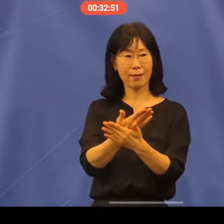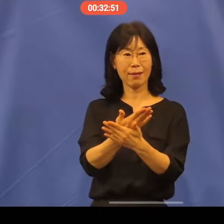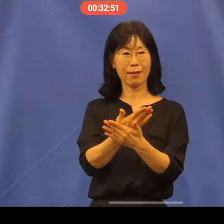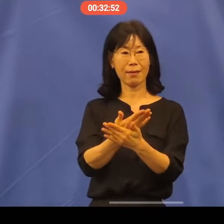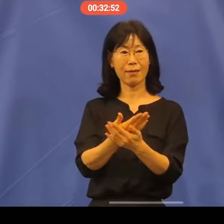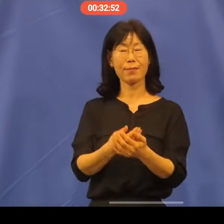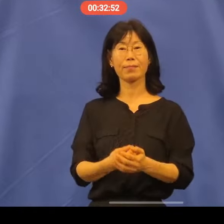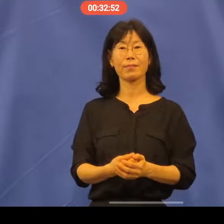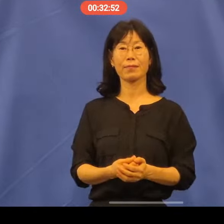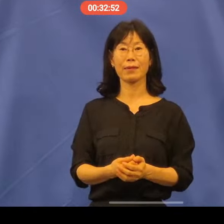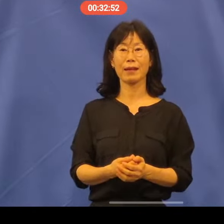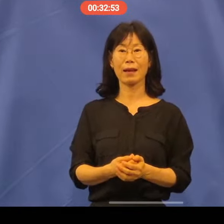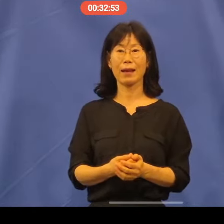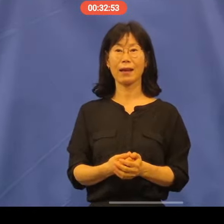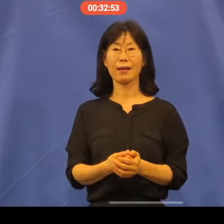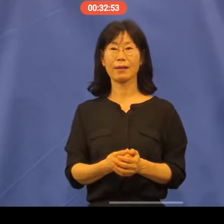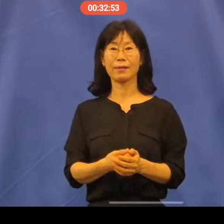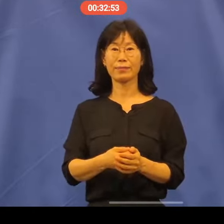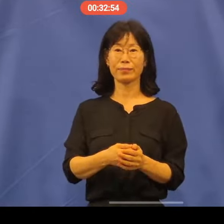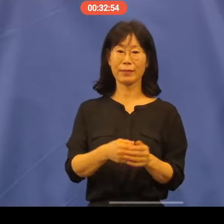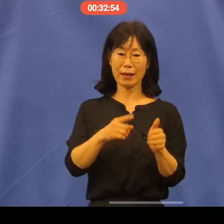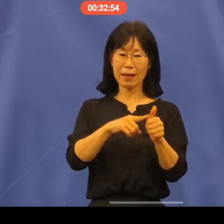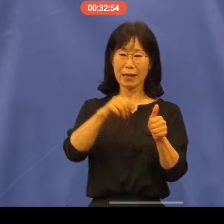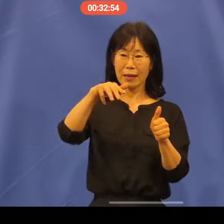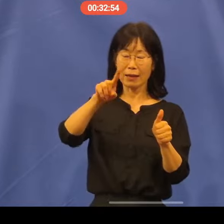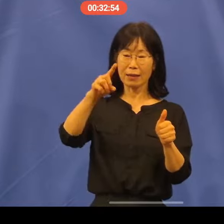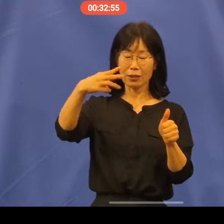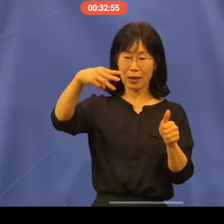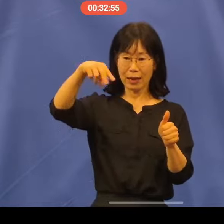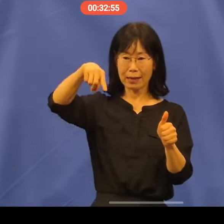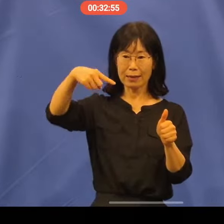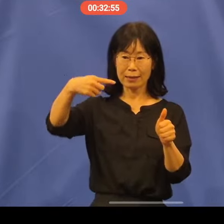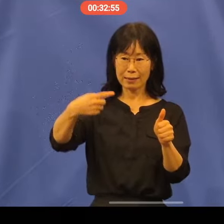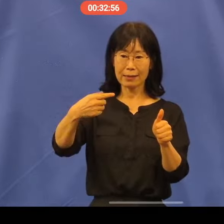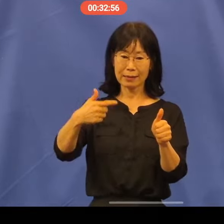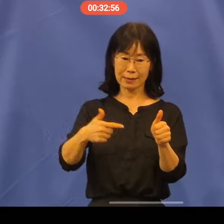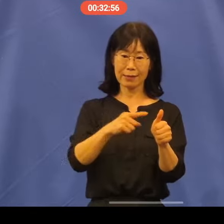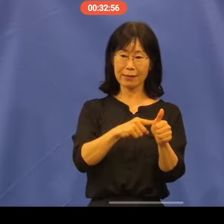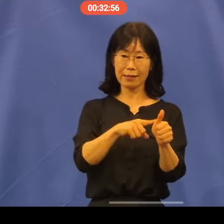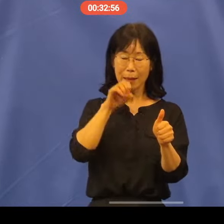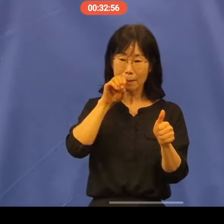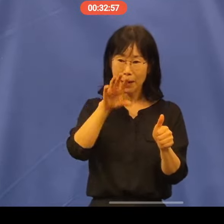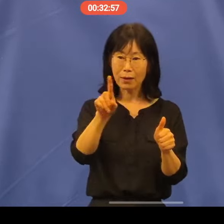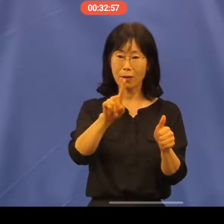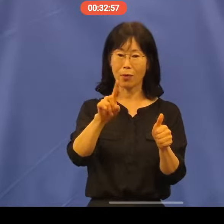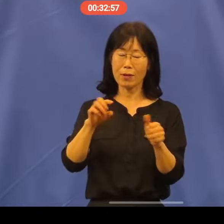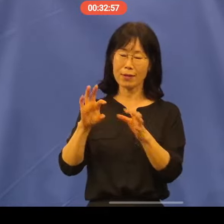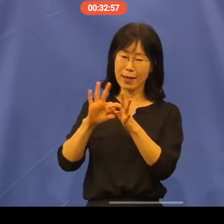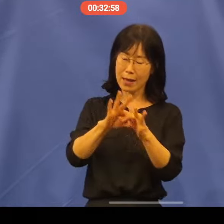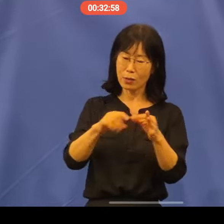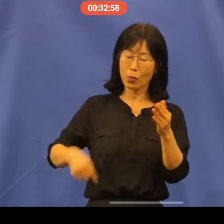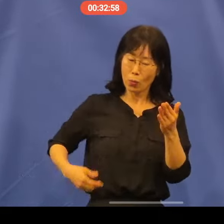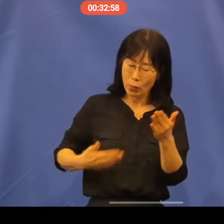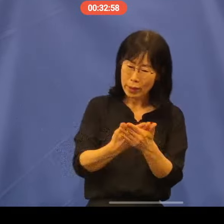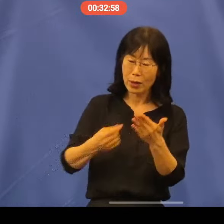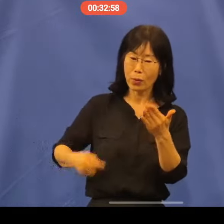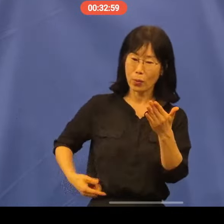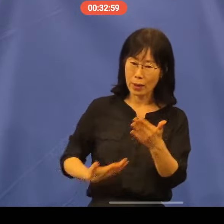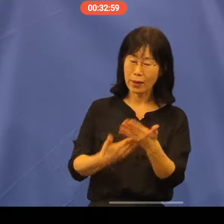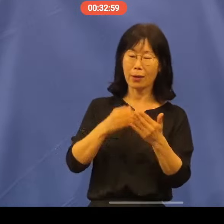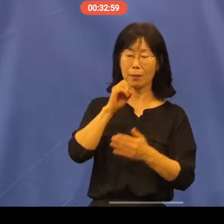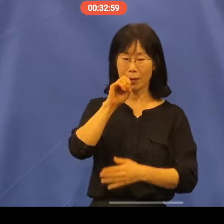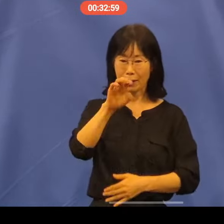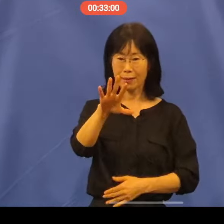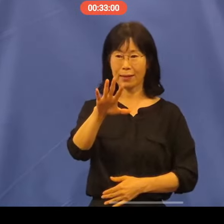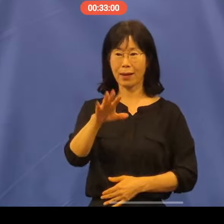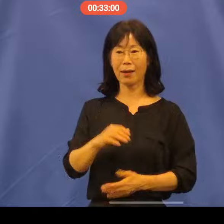그게 찰스 피니가 얘기했던 끝없는 회개의 상태예요. 죄는 우리의 삶을 뒤틀리게 했어요. 엉뚱한 방향으로 가게 했어요. 회개는